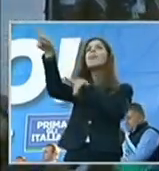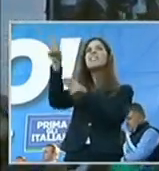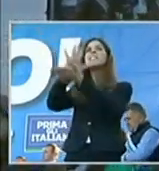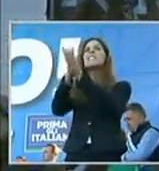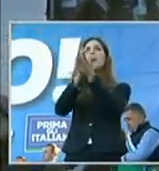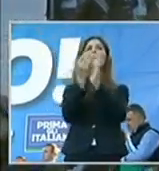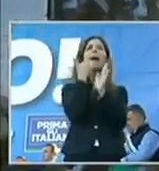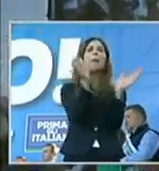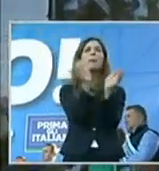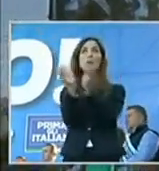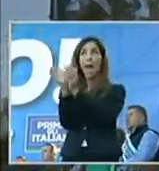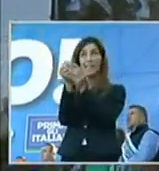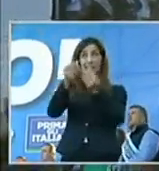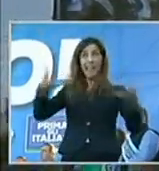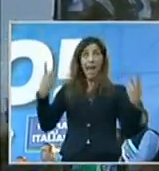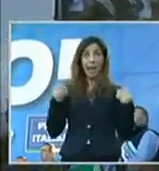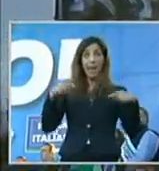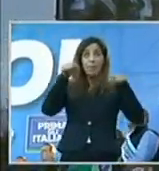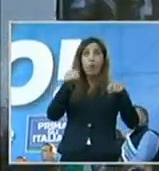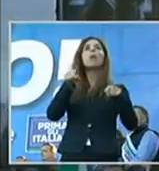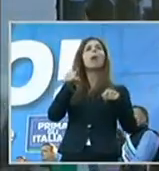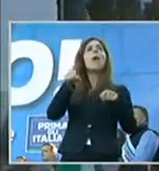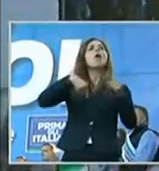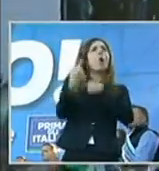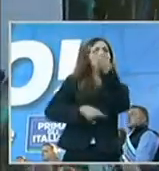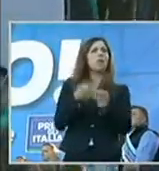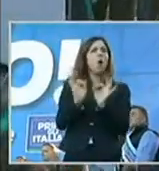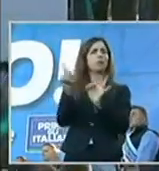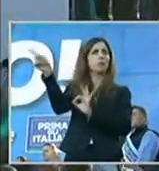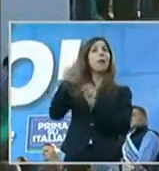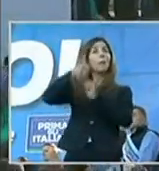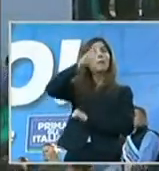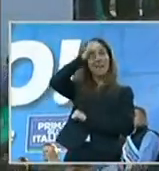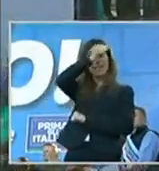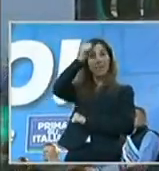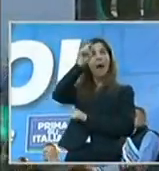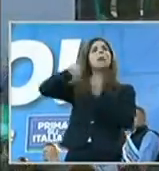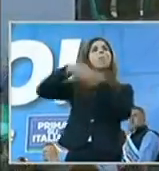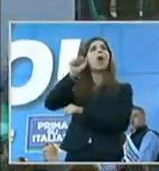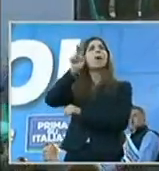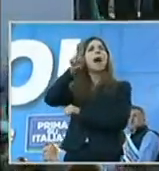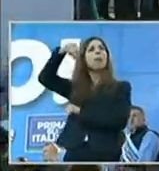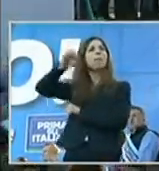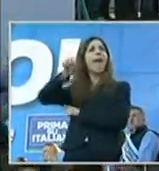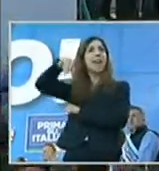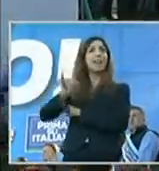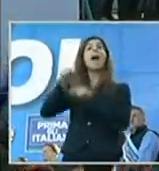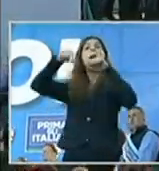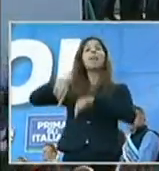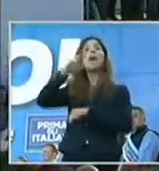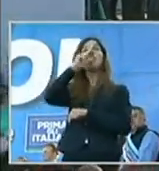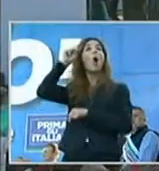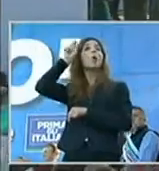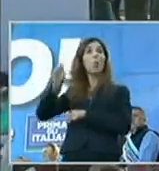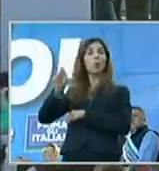che vivono nella sua terra. Prima i cristiani, poi gli armeni, poi i curdi, non in mio